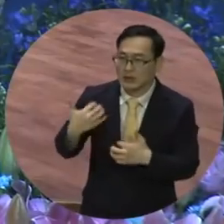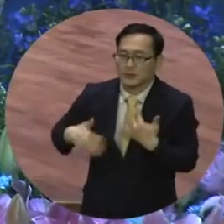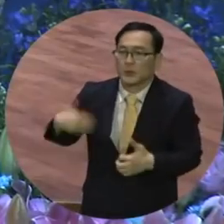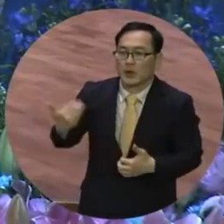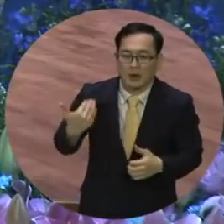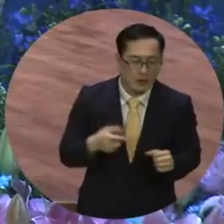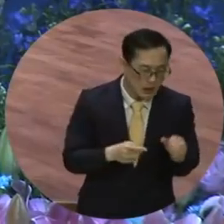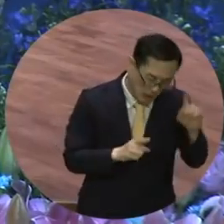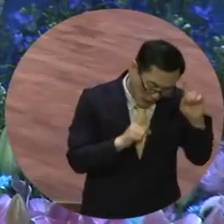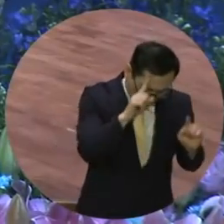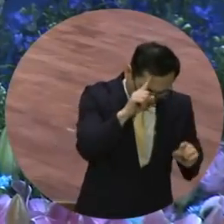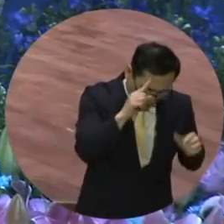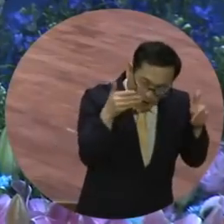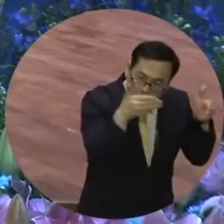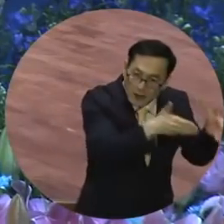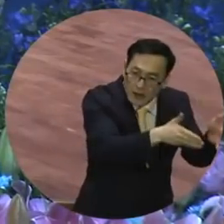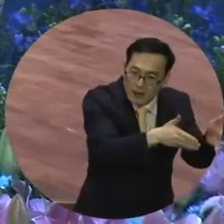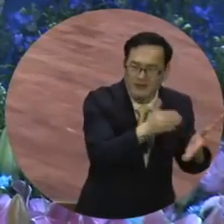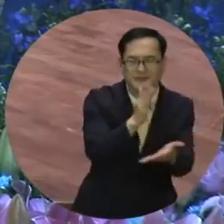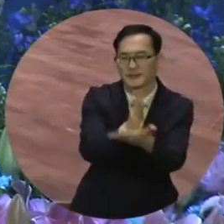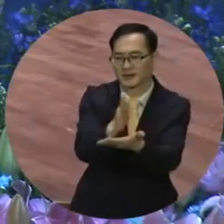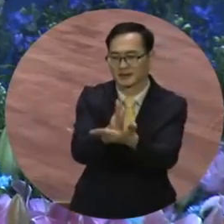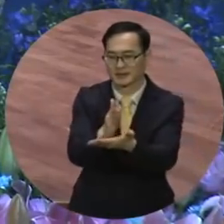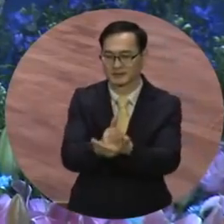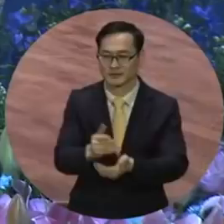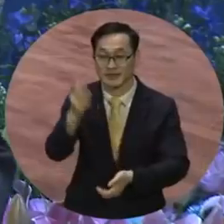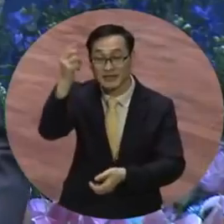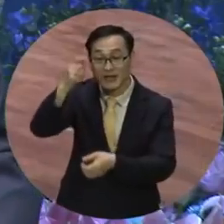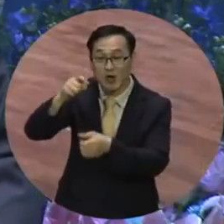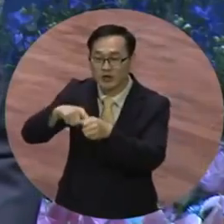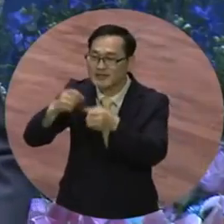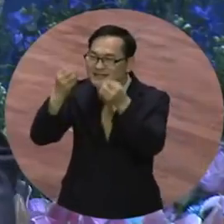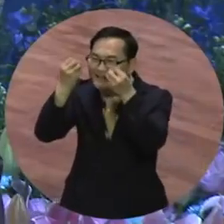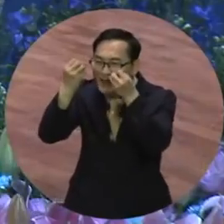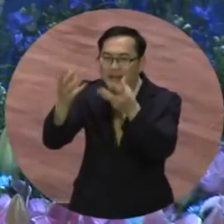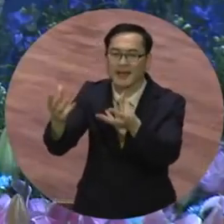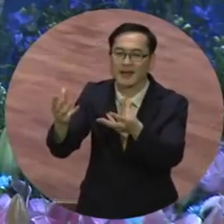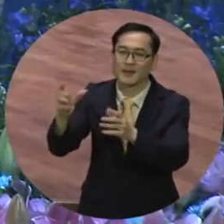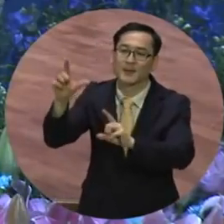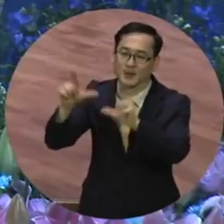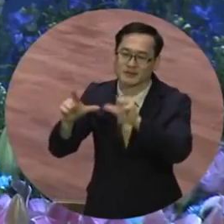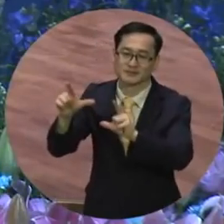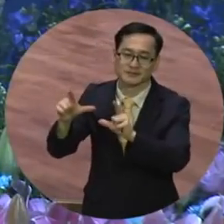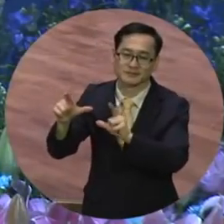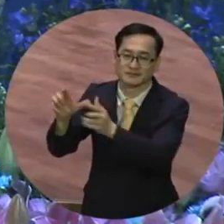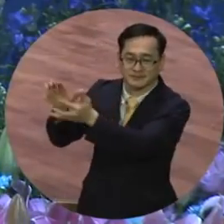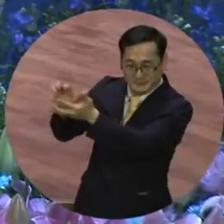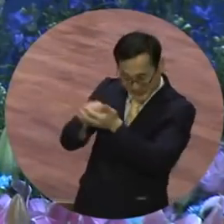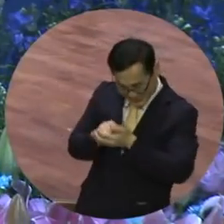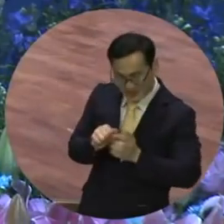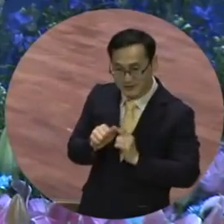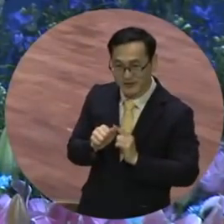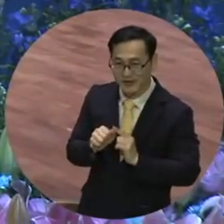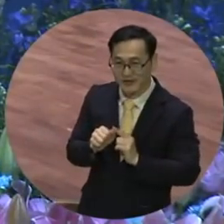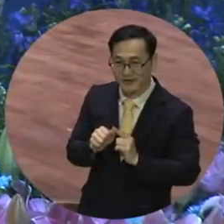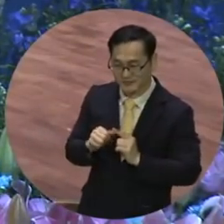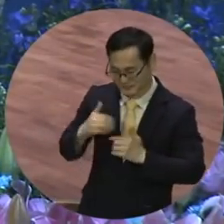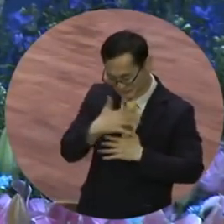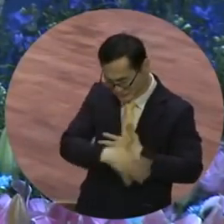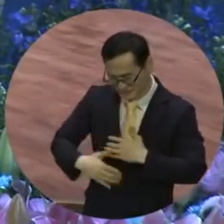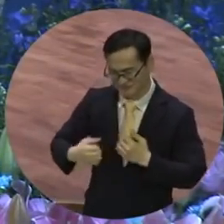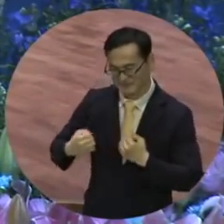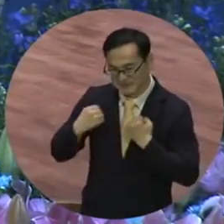영계 모든 성도들 영적 새틀 인생을 충분히 누리면서 복음의 선한 영향 입혀나가시기를